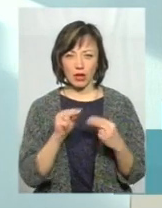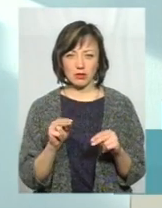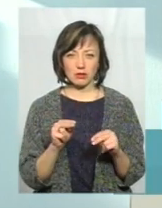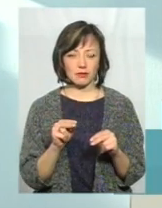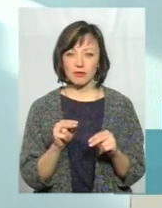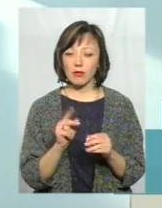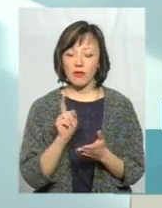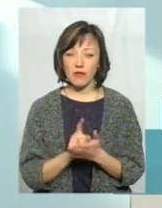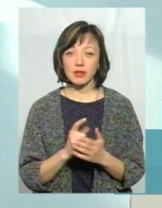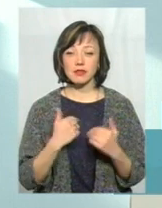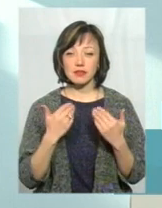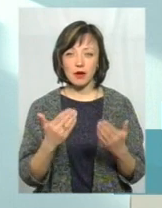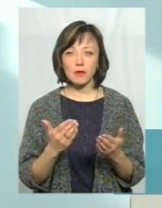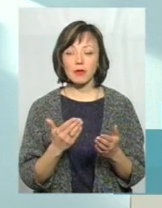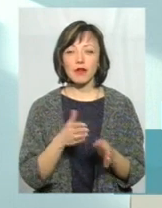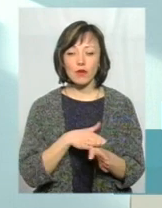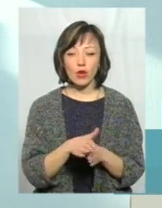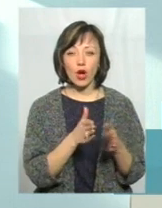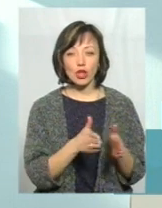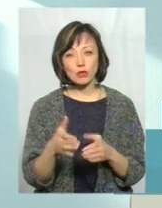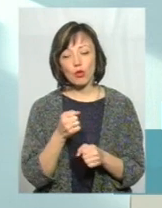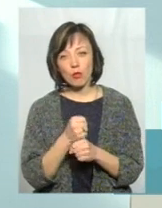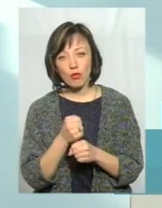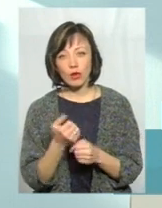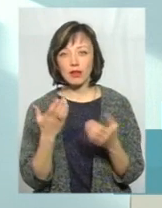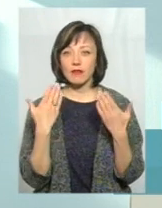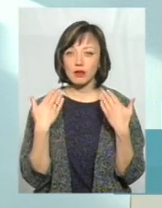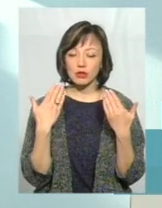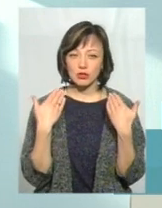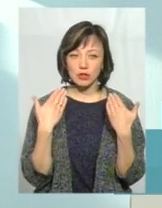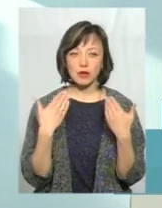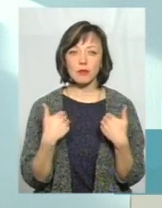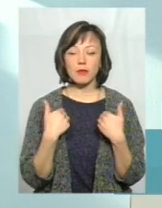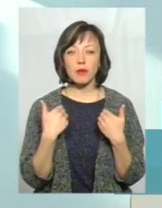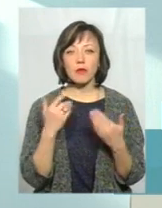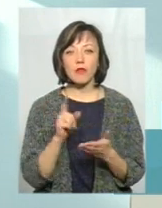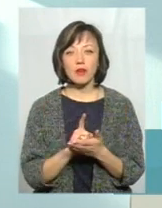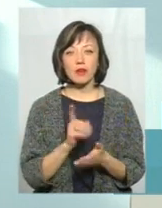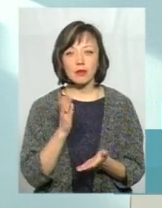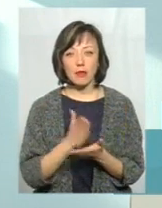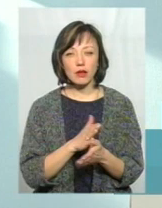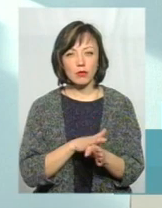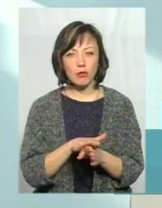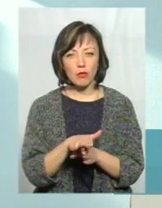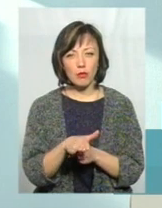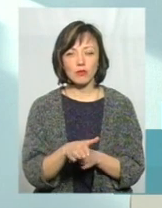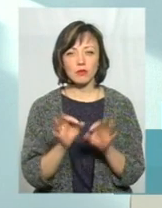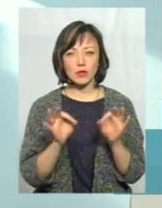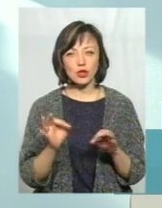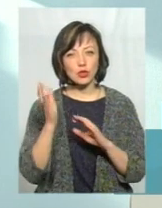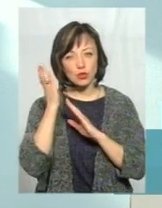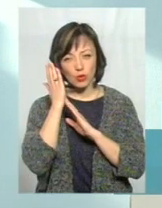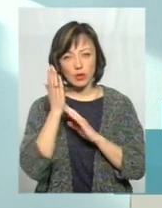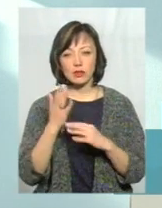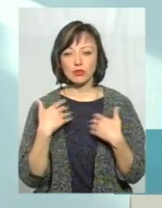Ми повинні з вами дотримуватися режиму робота і відпочинок. Ми повинні мати повноцінний сон, здорове